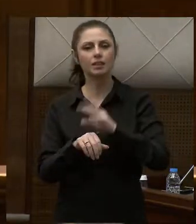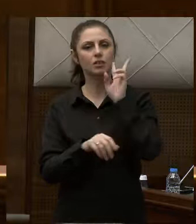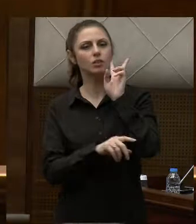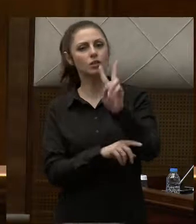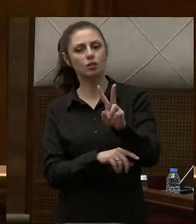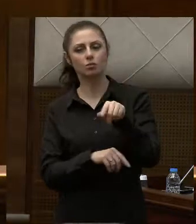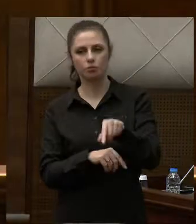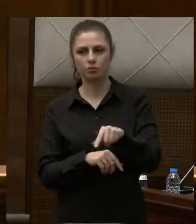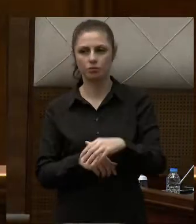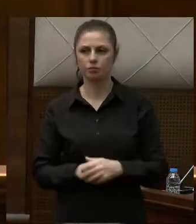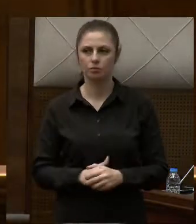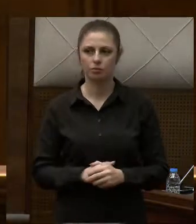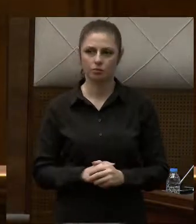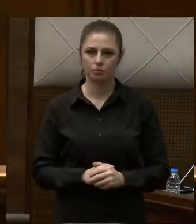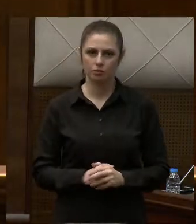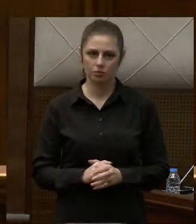göstermeye muktedirdir.